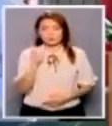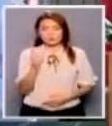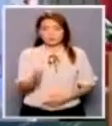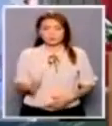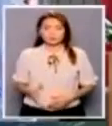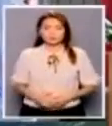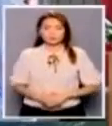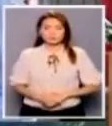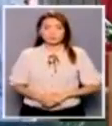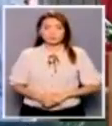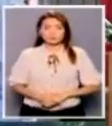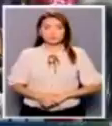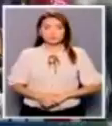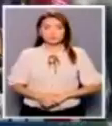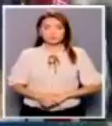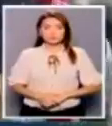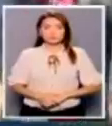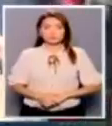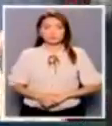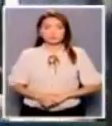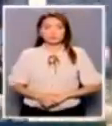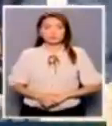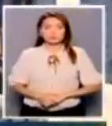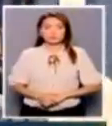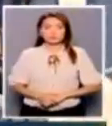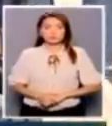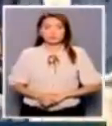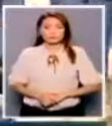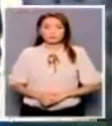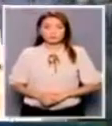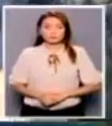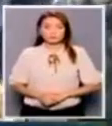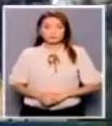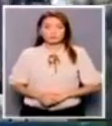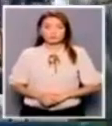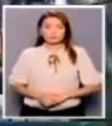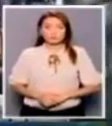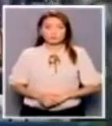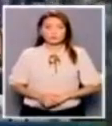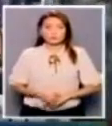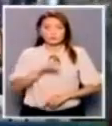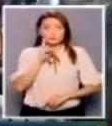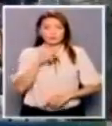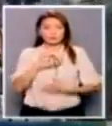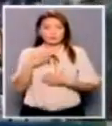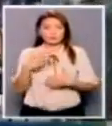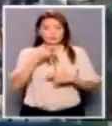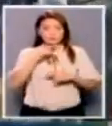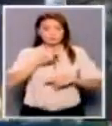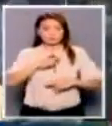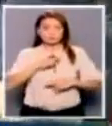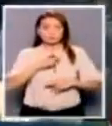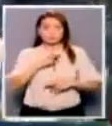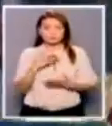көңіл бөлінгенін асыға күтеді. Осынан өткізетін шара жастырға алысымыз реміз.